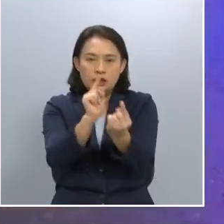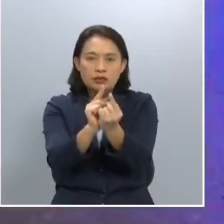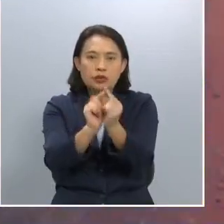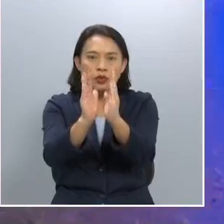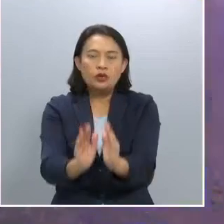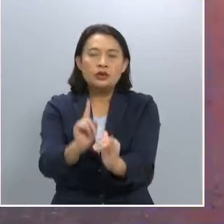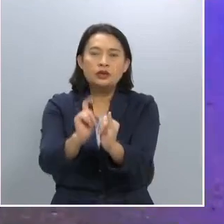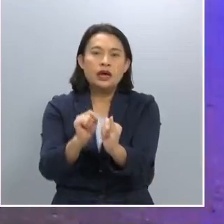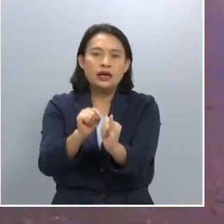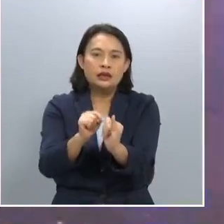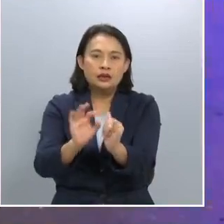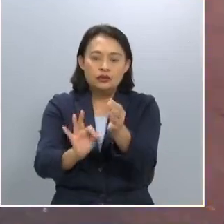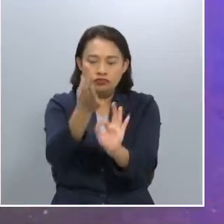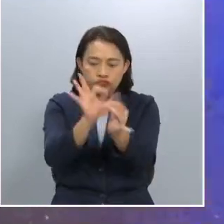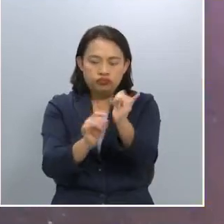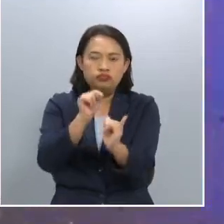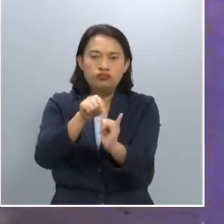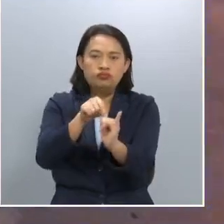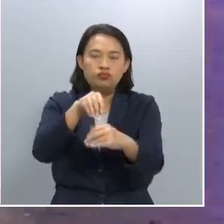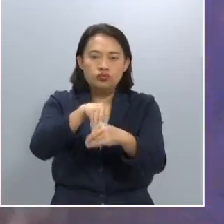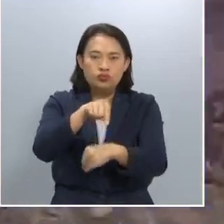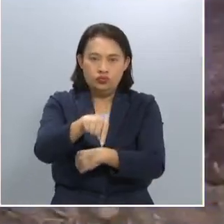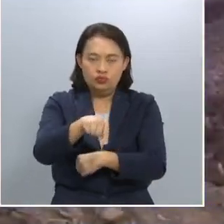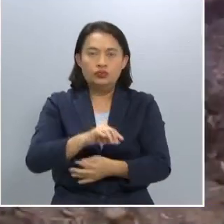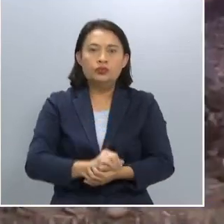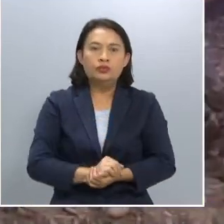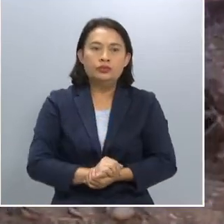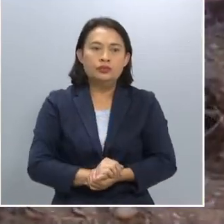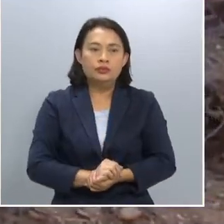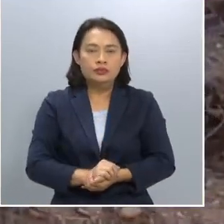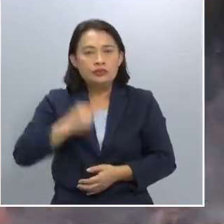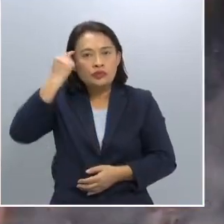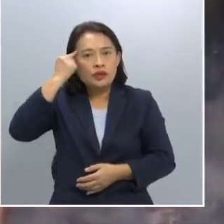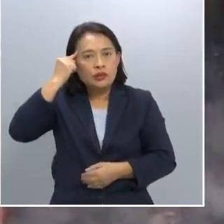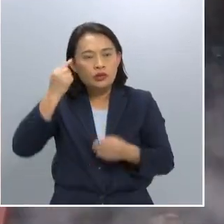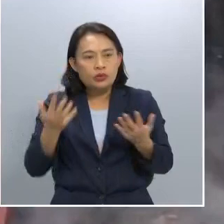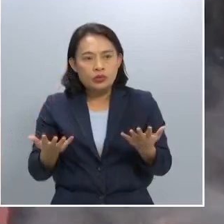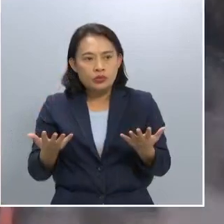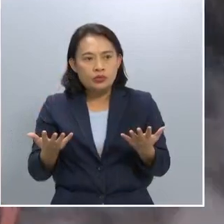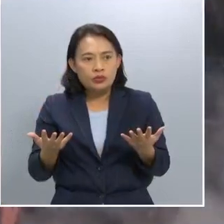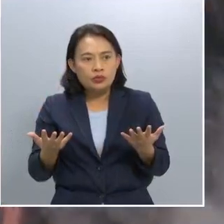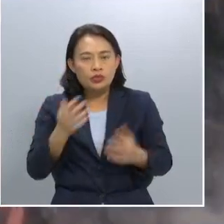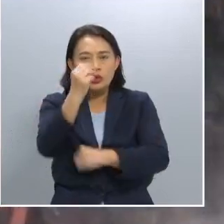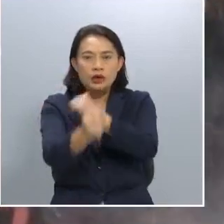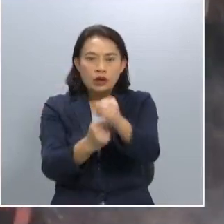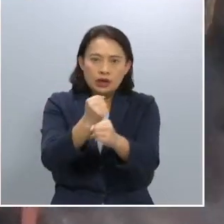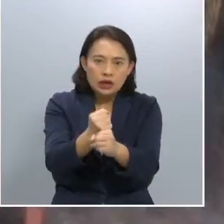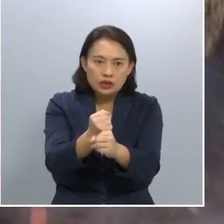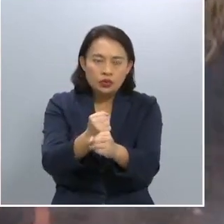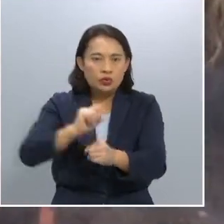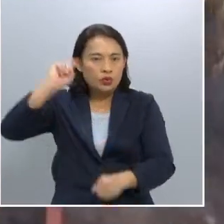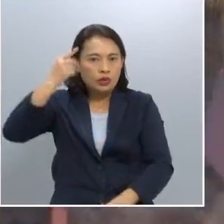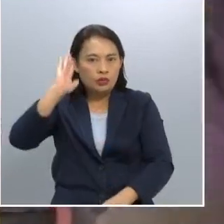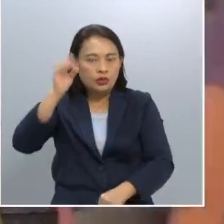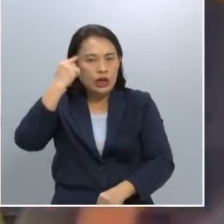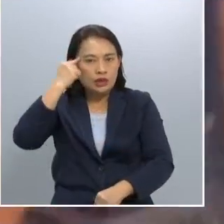ชีวิตว่าถูกไฟคลอกติดอยู่ในรถนะคะเบื้องต้นก็ยังไม่ทราบสภาพว่าอายุยังไงเพศยังไงชื่ออายุยัง